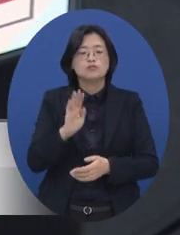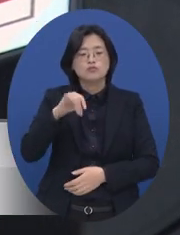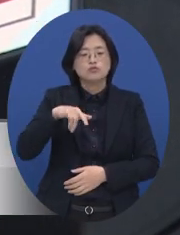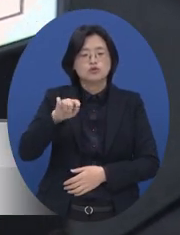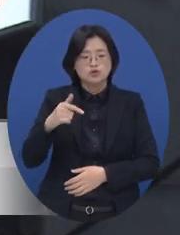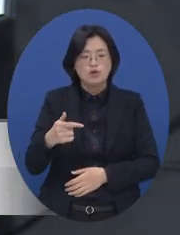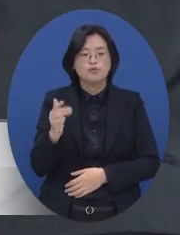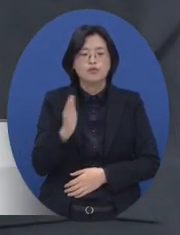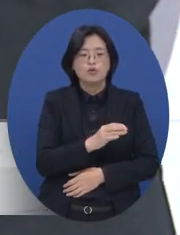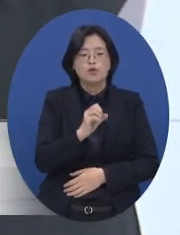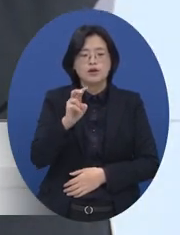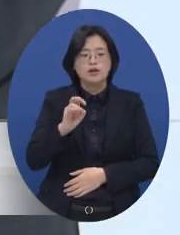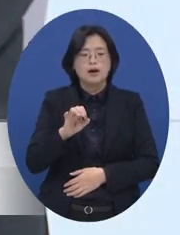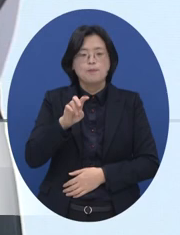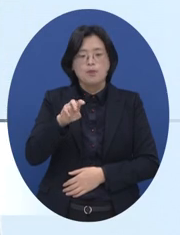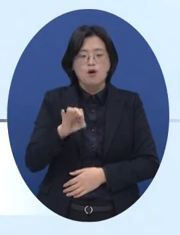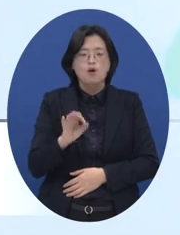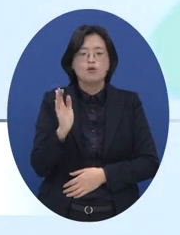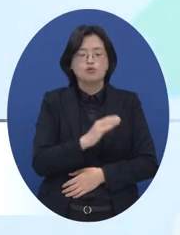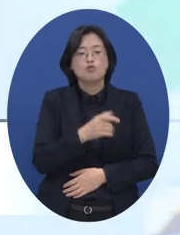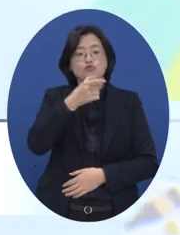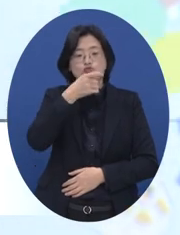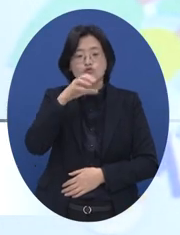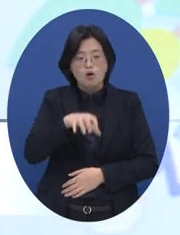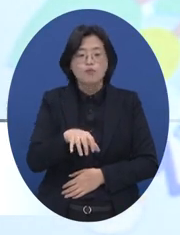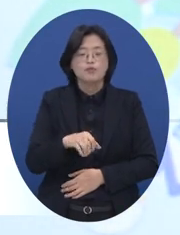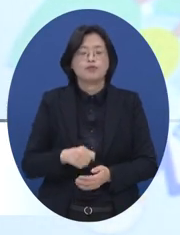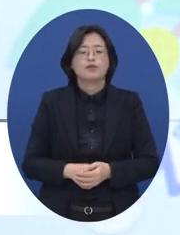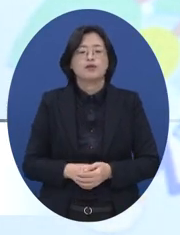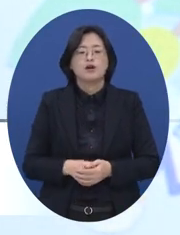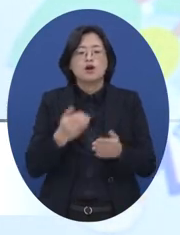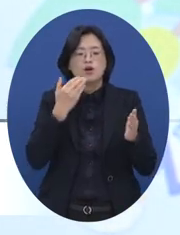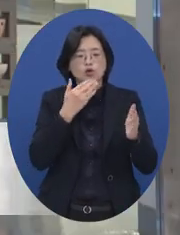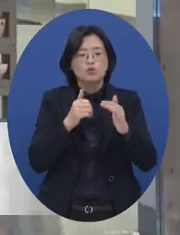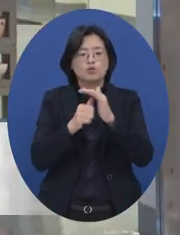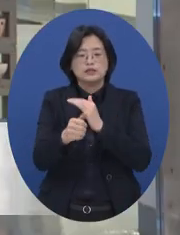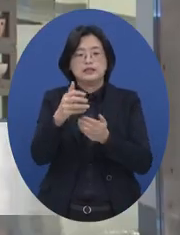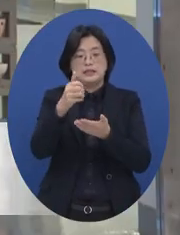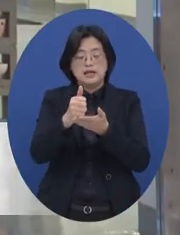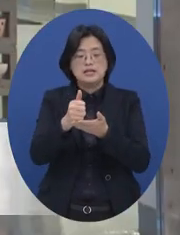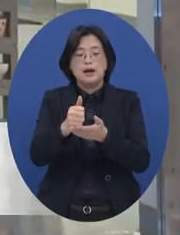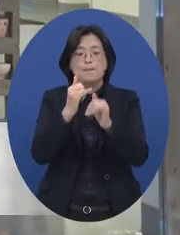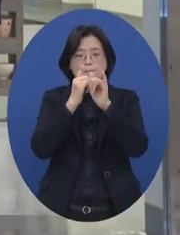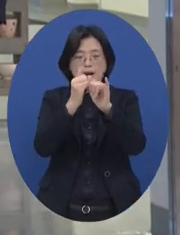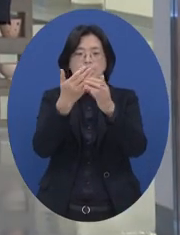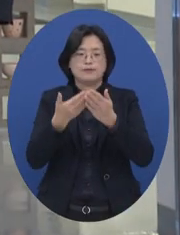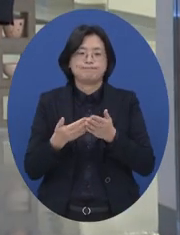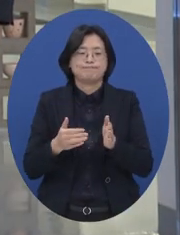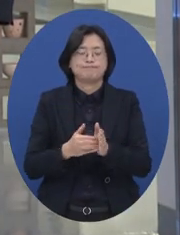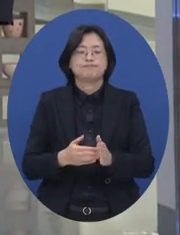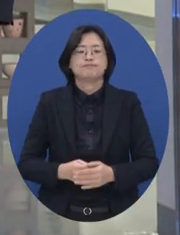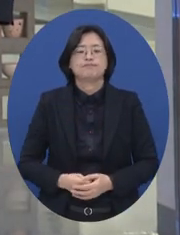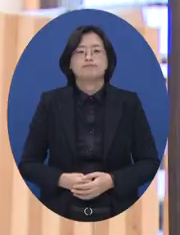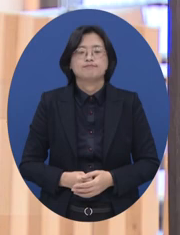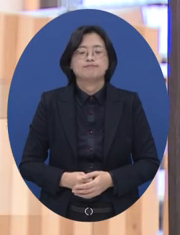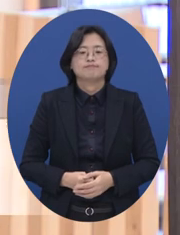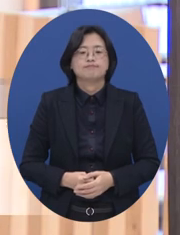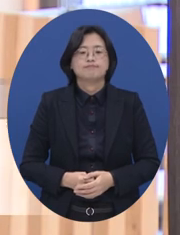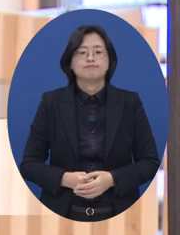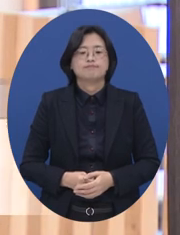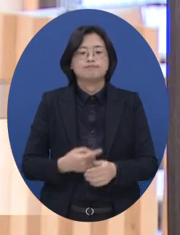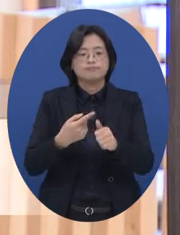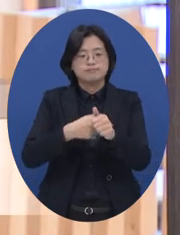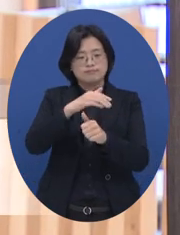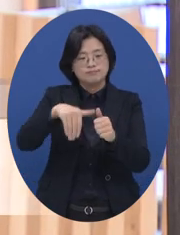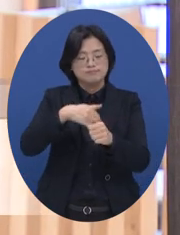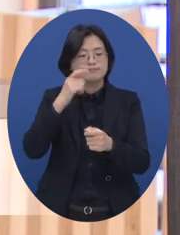2동과 양평 병산 1위, 그리고 수원 칠보마을 등세 곳이 경기도지사상을 받는 영예를 거뒀습니다. 환경에